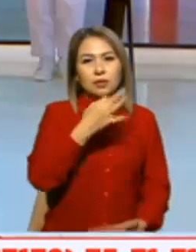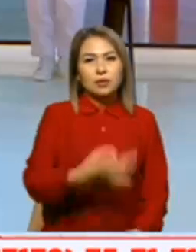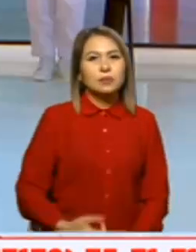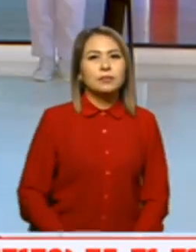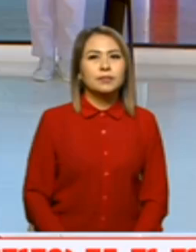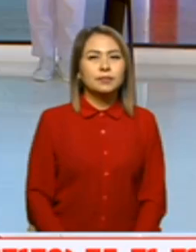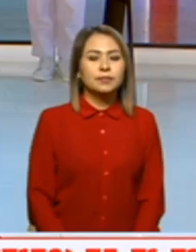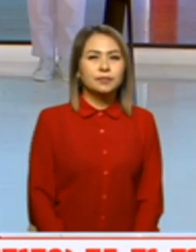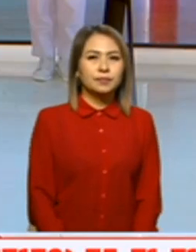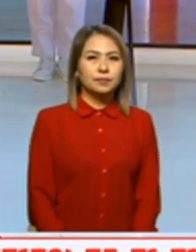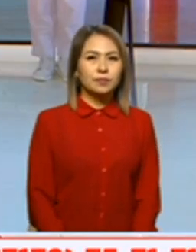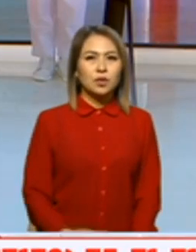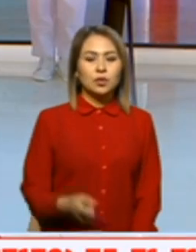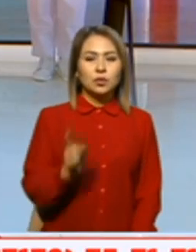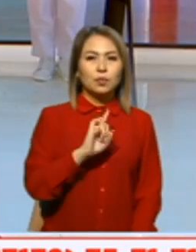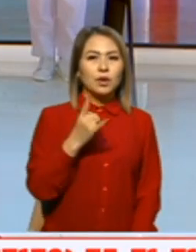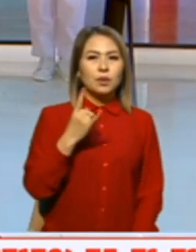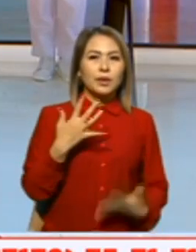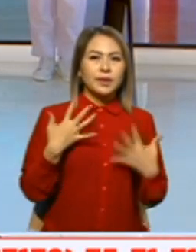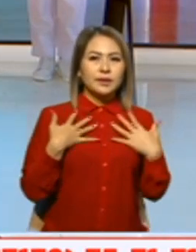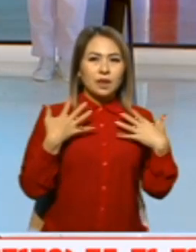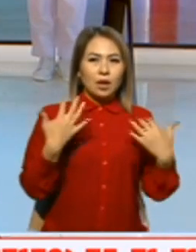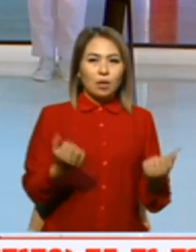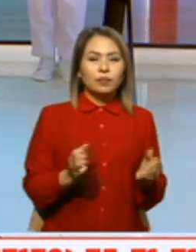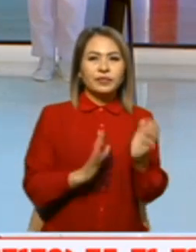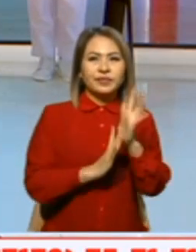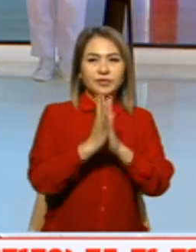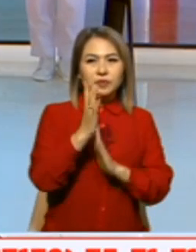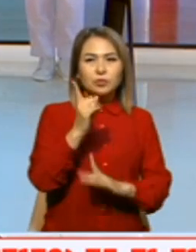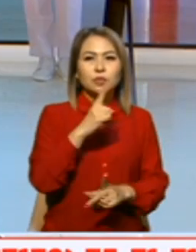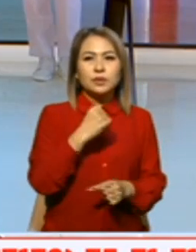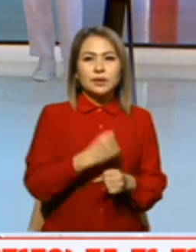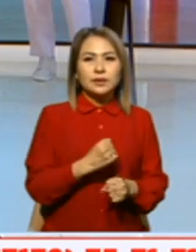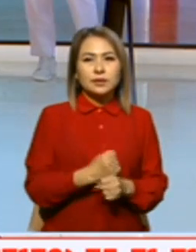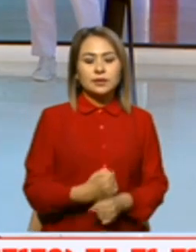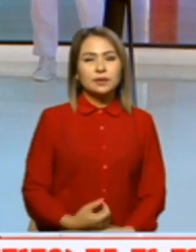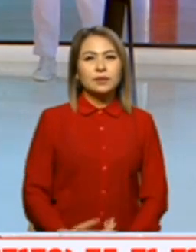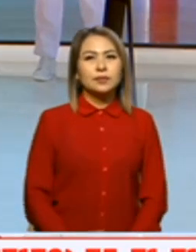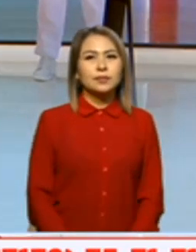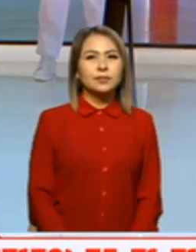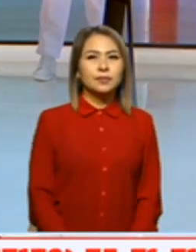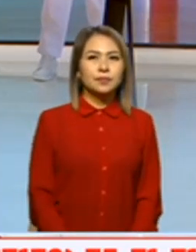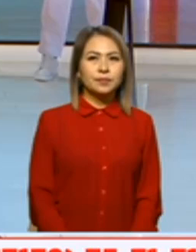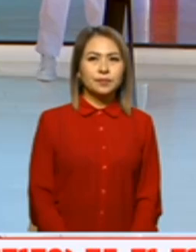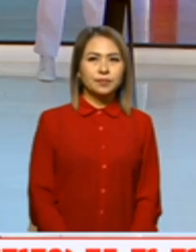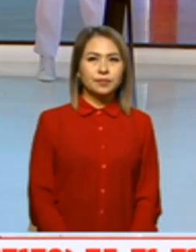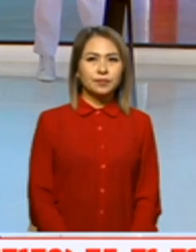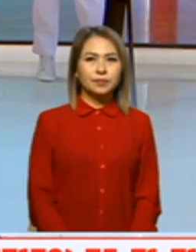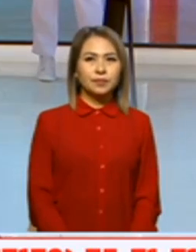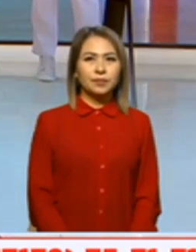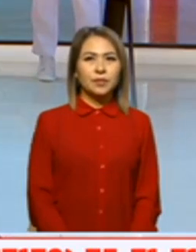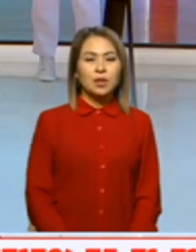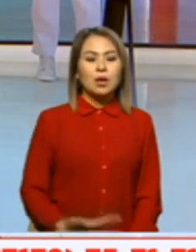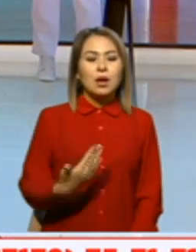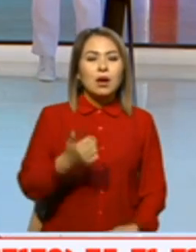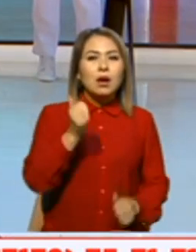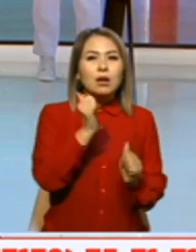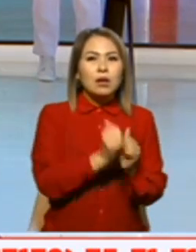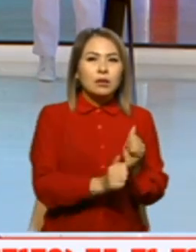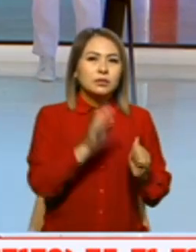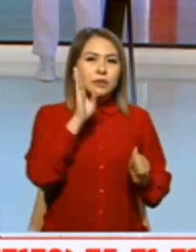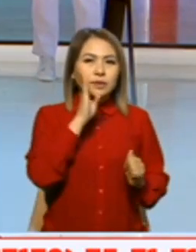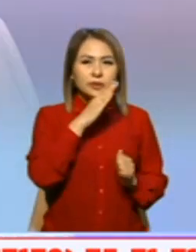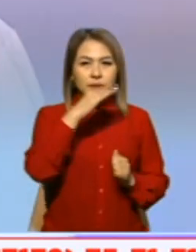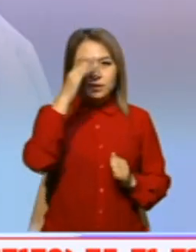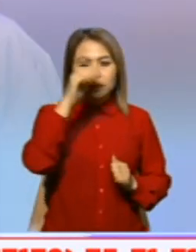керек баламыз дені сау, ауырмай өсу үшін? Енді бұл әр ата-ананың өзінің жауапкершілігі ғой.